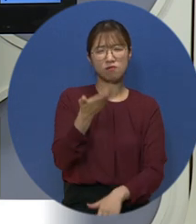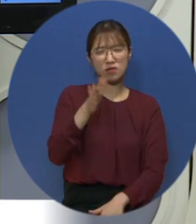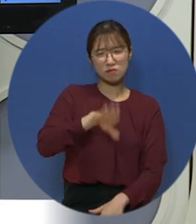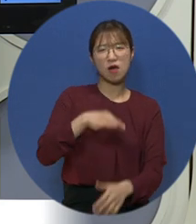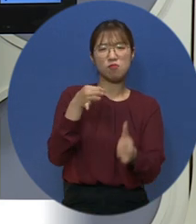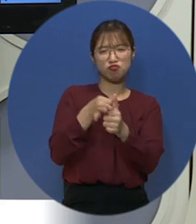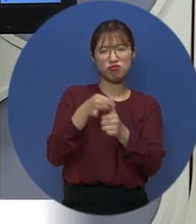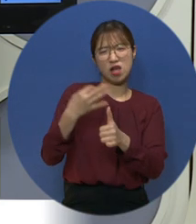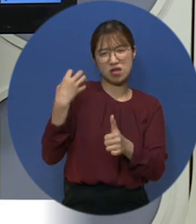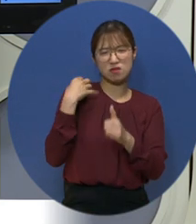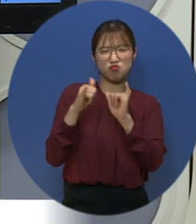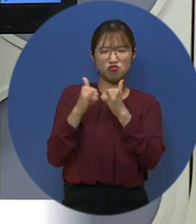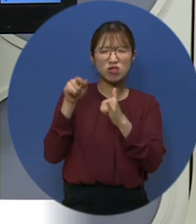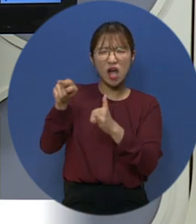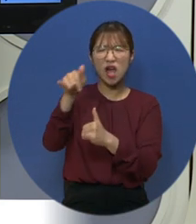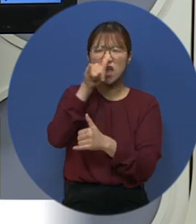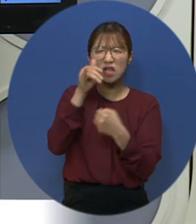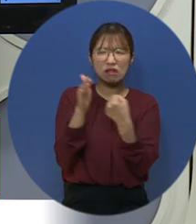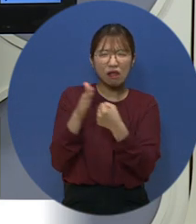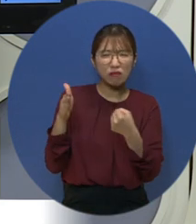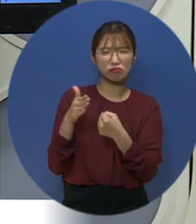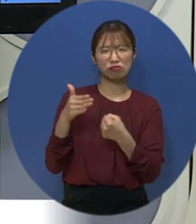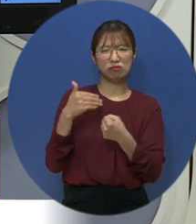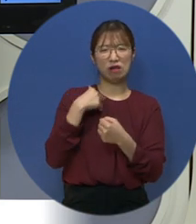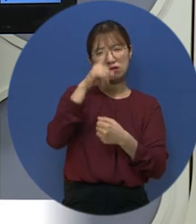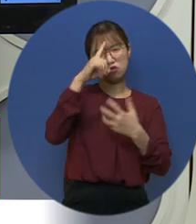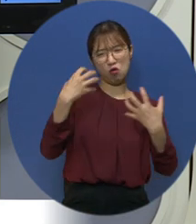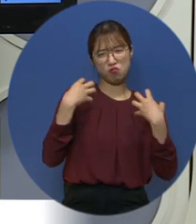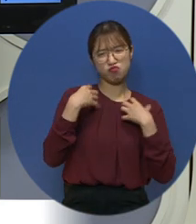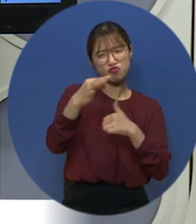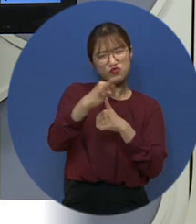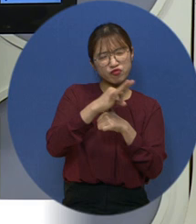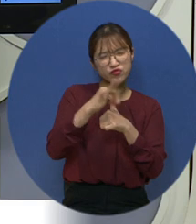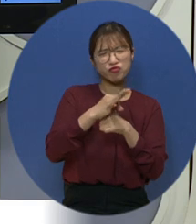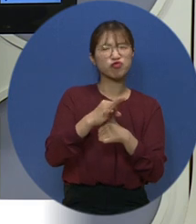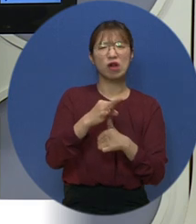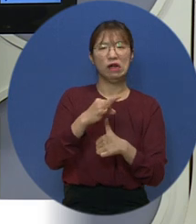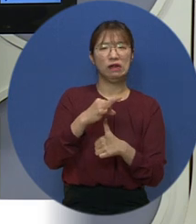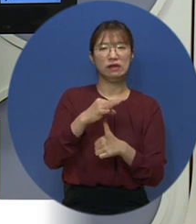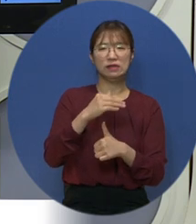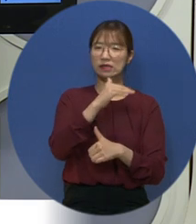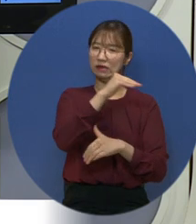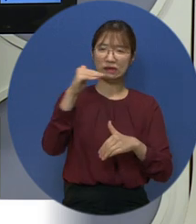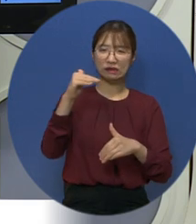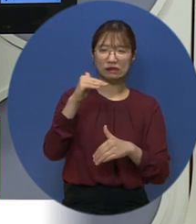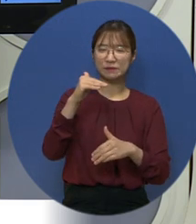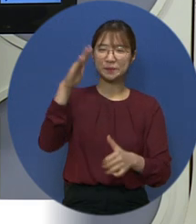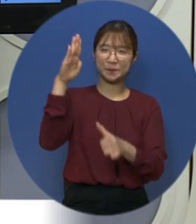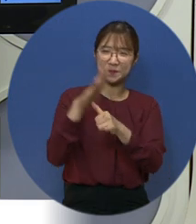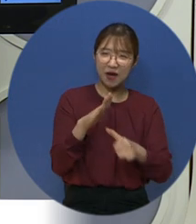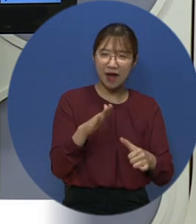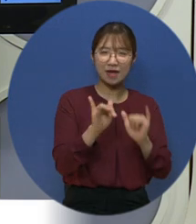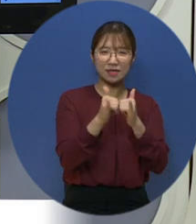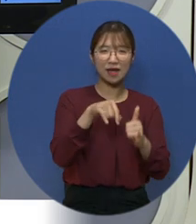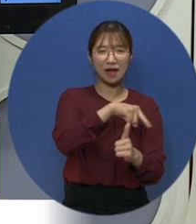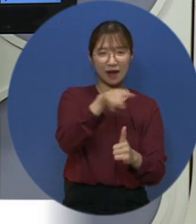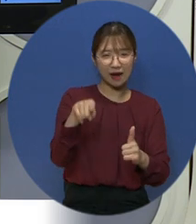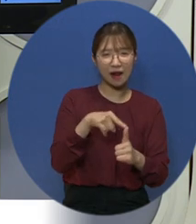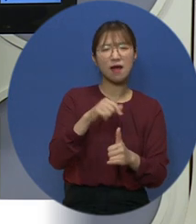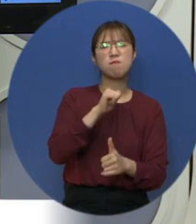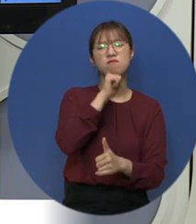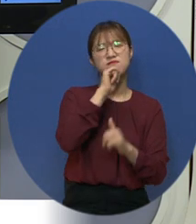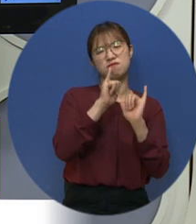의무자 등 법정 기준이 맞지 않아 정부의 기초 보장제도 지원 대상이 되지 못한 비수급